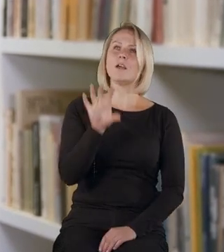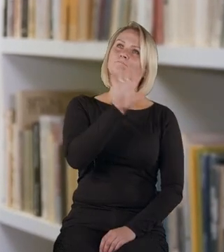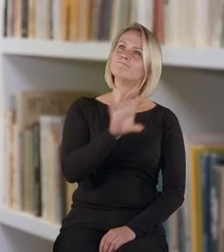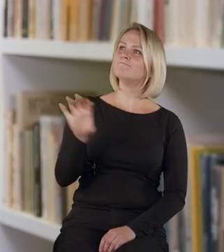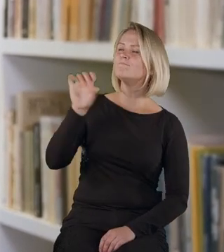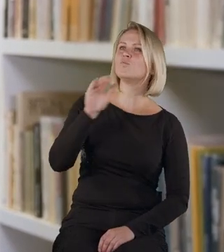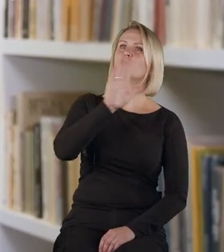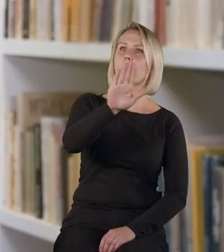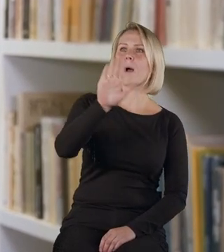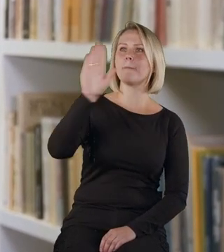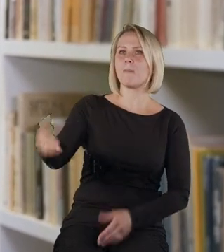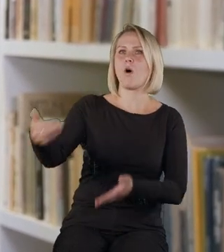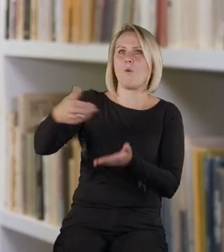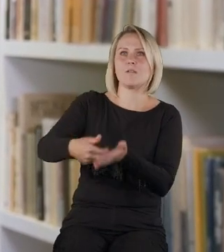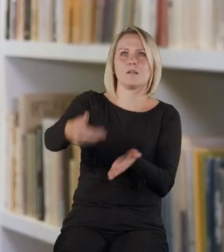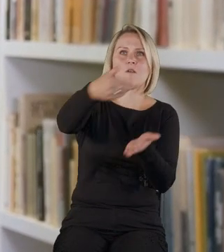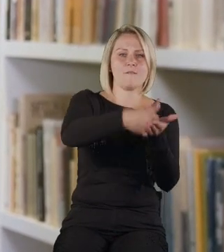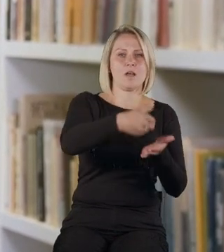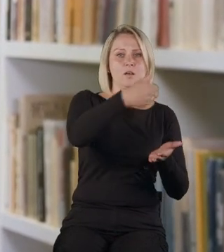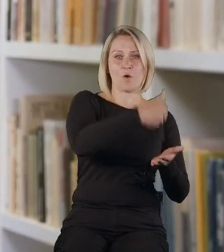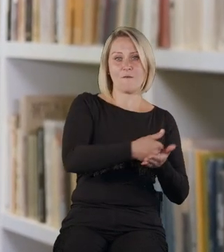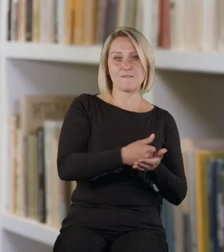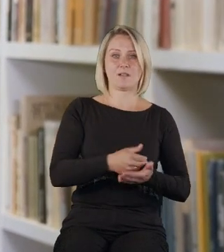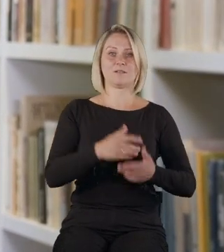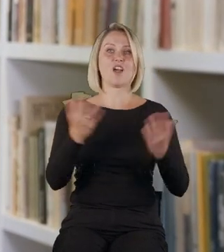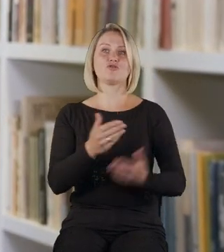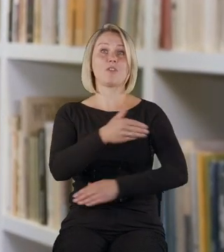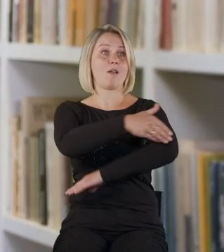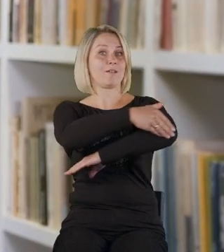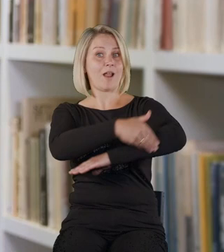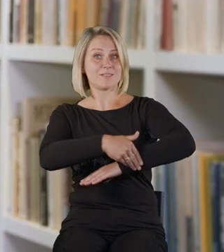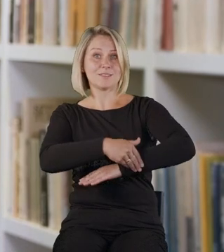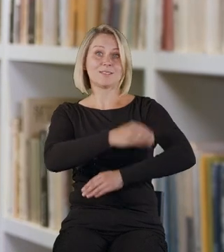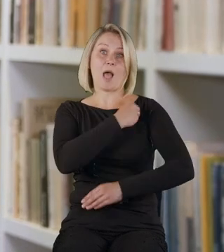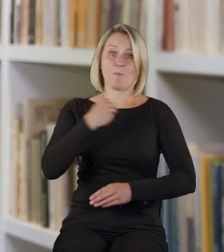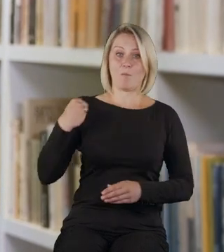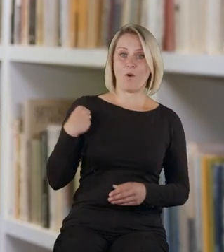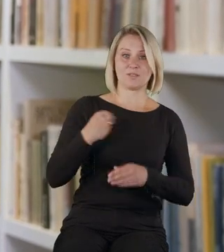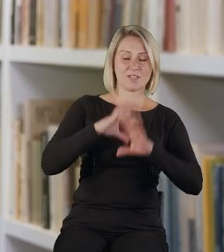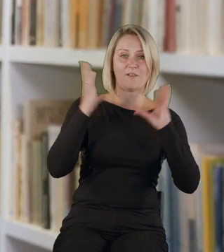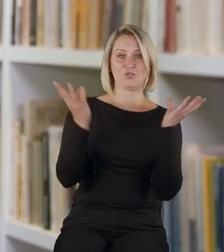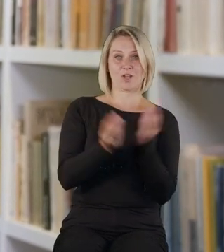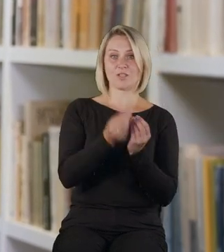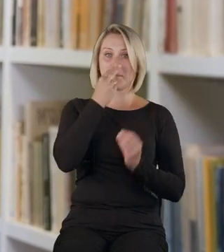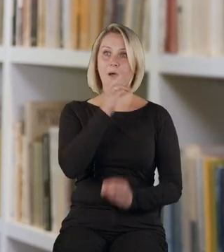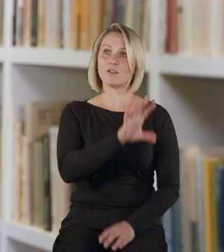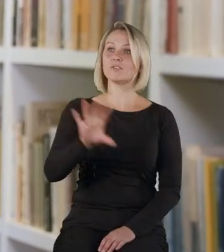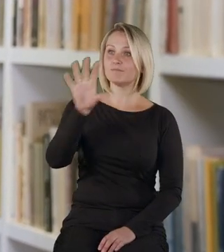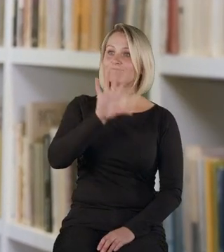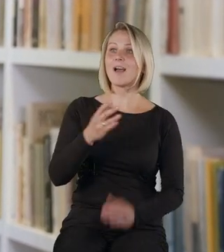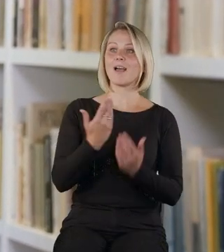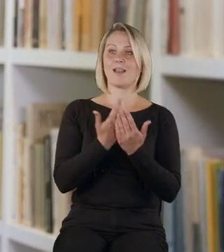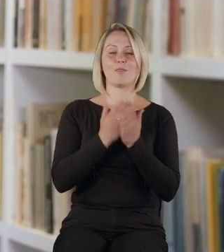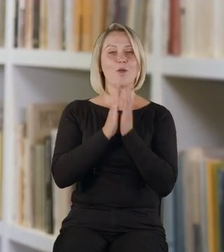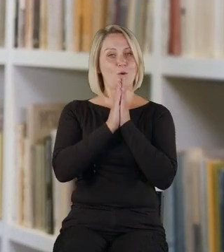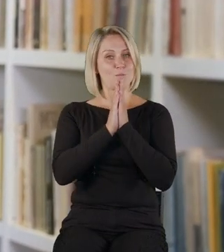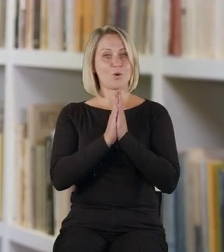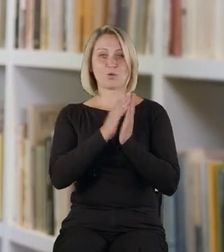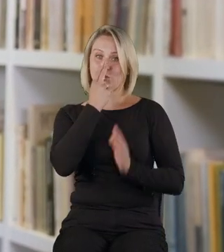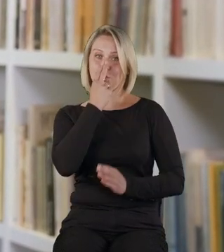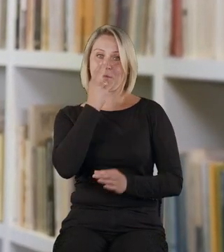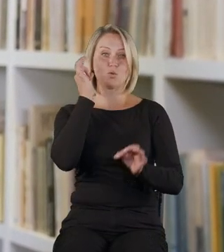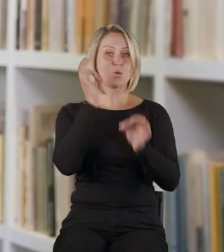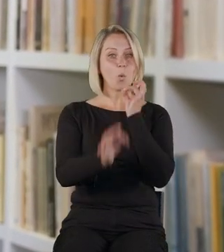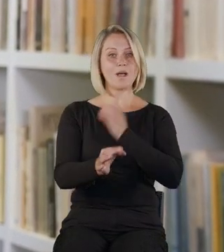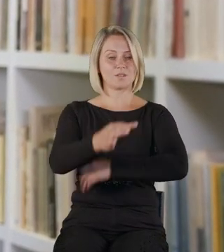ofercie kształcenia we wszystkich uczelniach w Polsce, ale pewnie i także i za granicą. W związku z tym przyjrzyjcie się dobrze, co